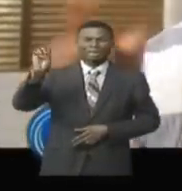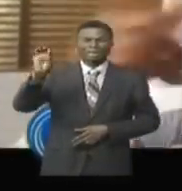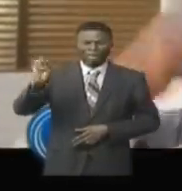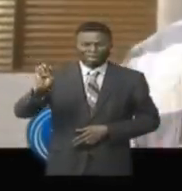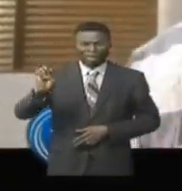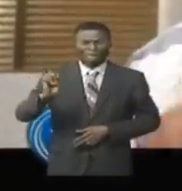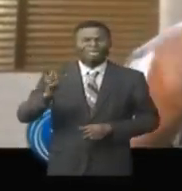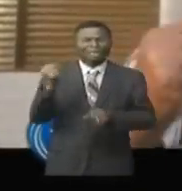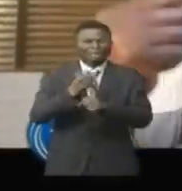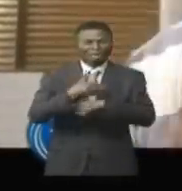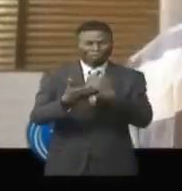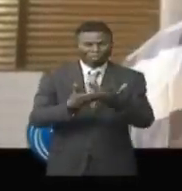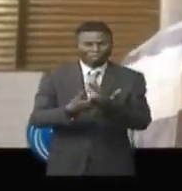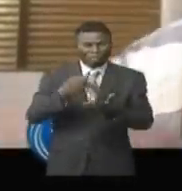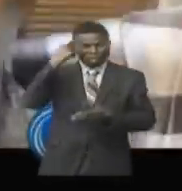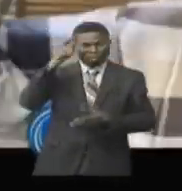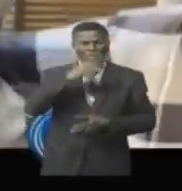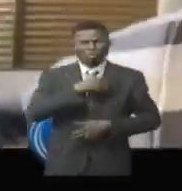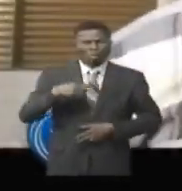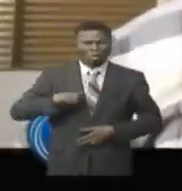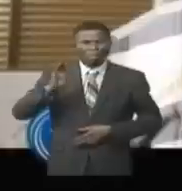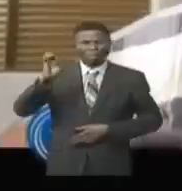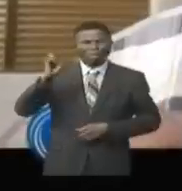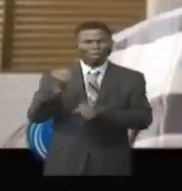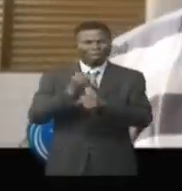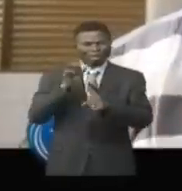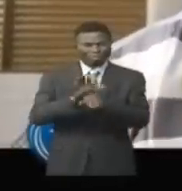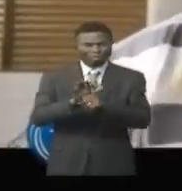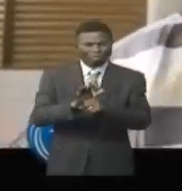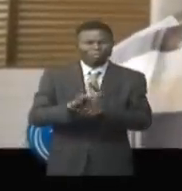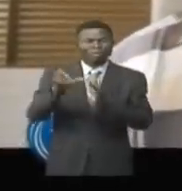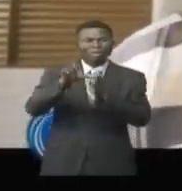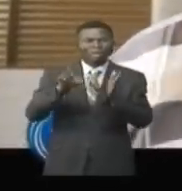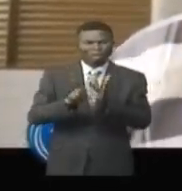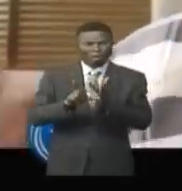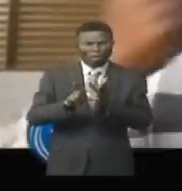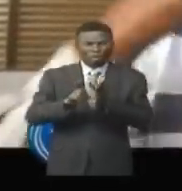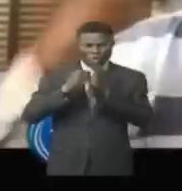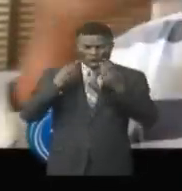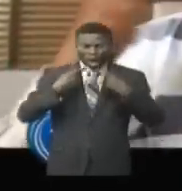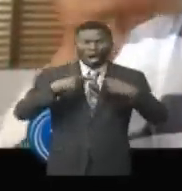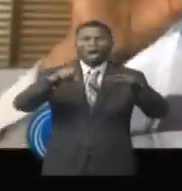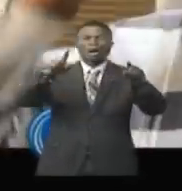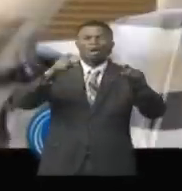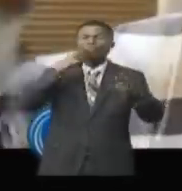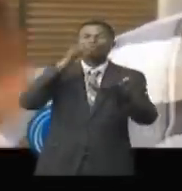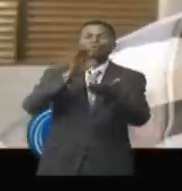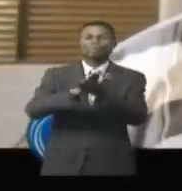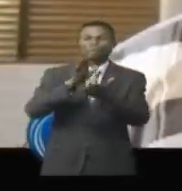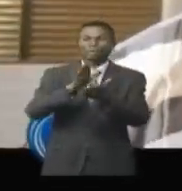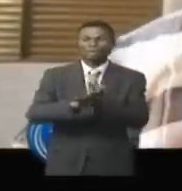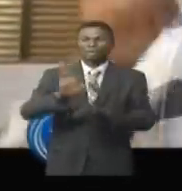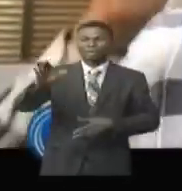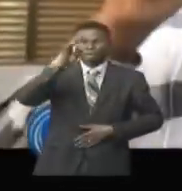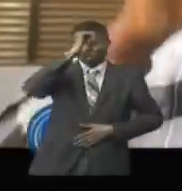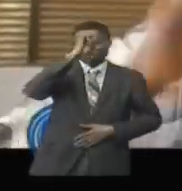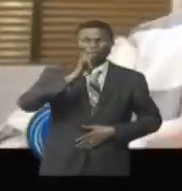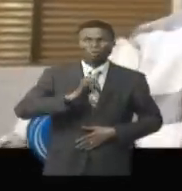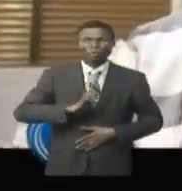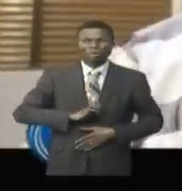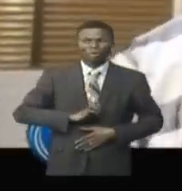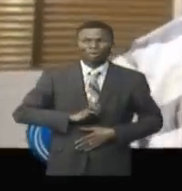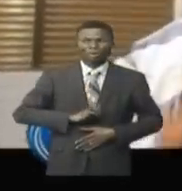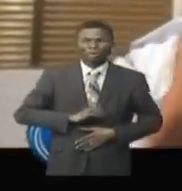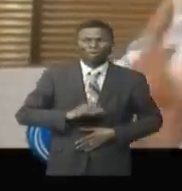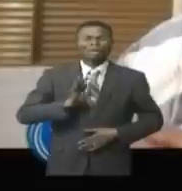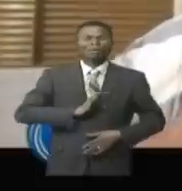Bazaïb pour vraiment avoir travaillé. Pour que cette loi puisse sortir, nous un grand merci à son excellent